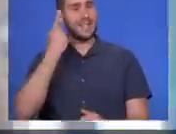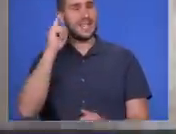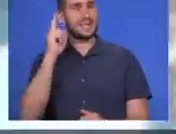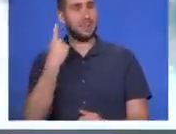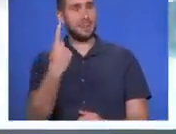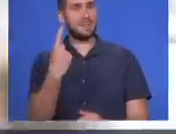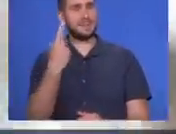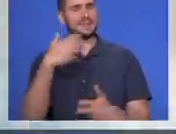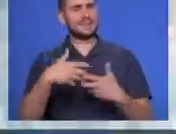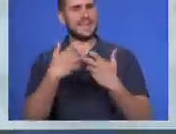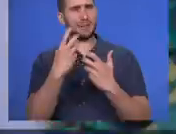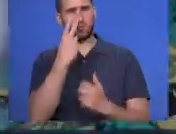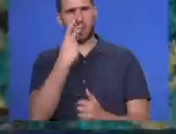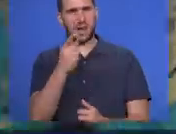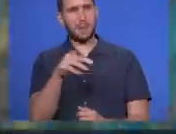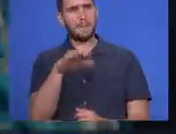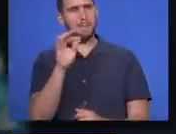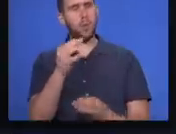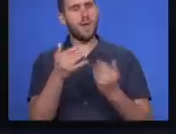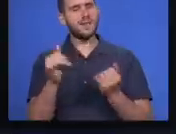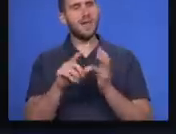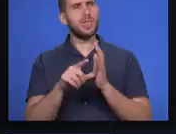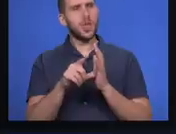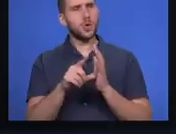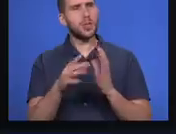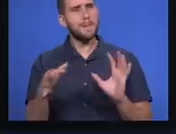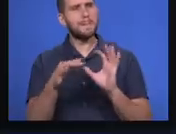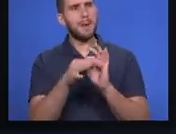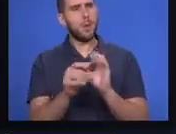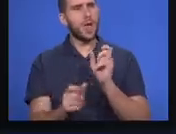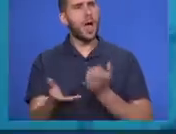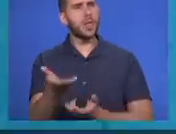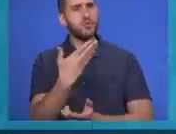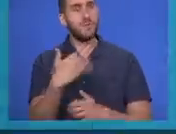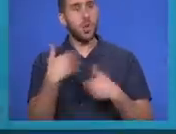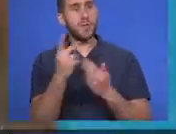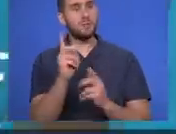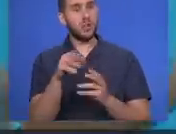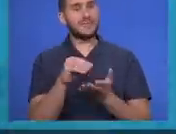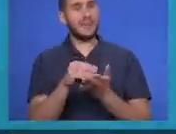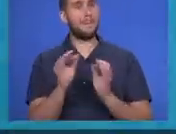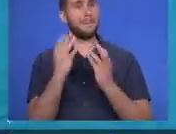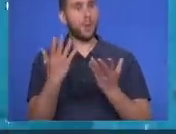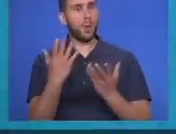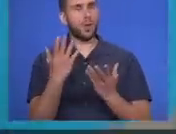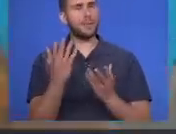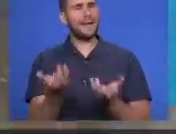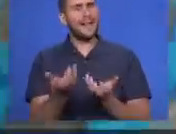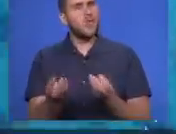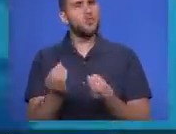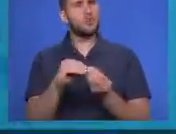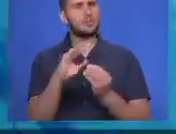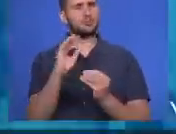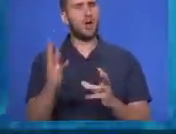שמאחורי הסטארט-אפים שראיתם פה בחרו לפתח טכנולוגיות שמחברות בין אנשים ונותנות למי שיש צרכים מיוחדים עוד כלי